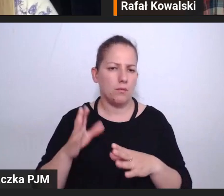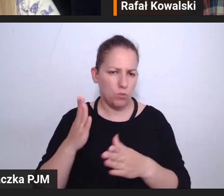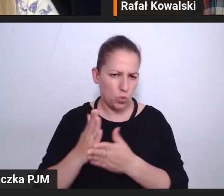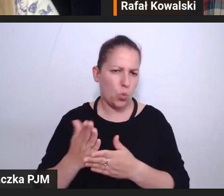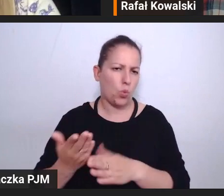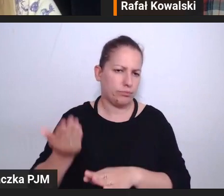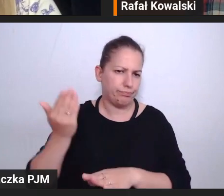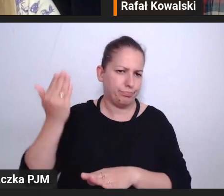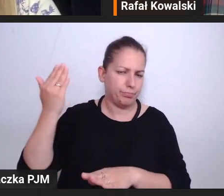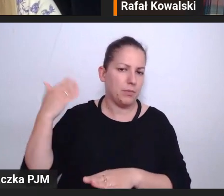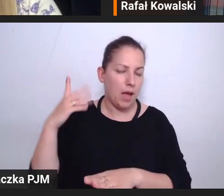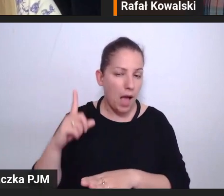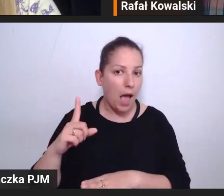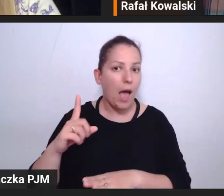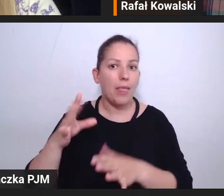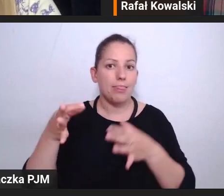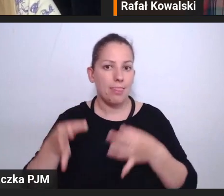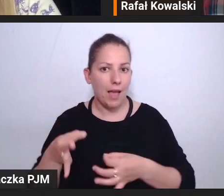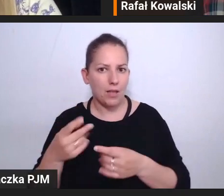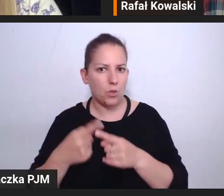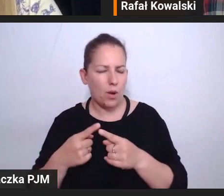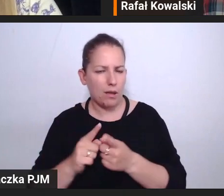funkcjonowały, ale teraz troszeczkę się w nich zmienia.